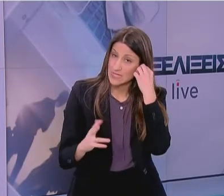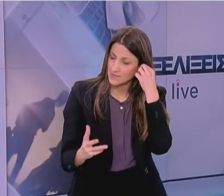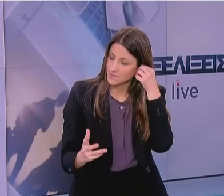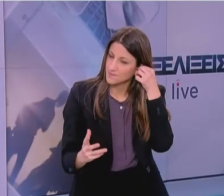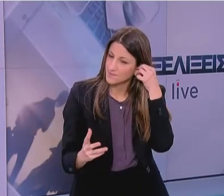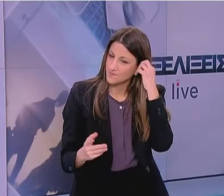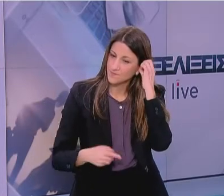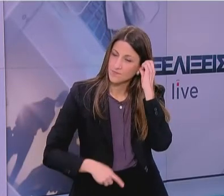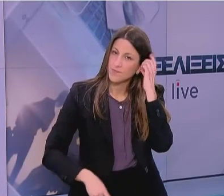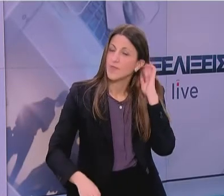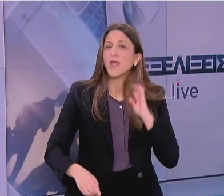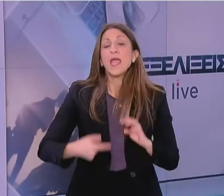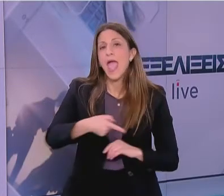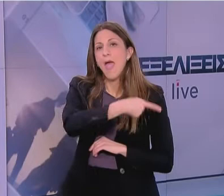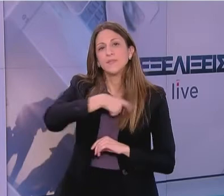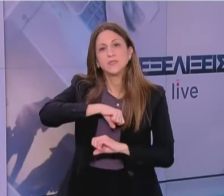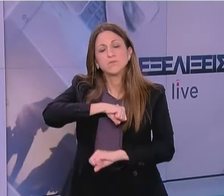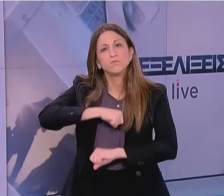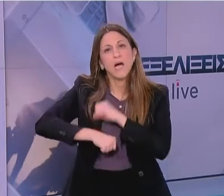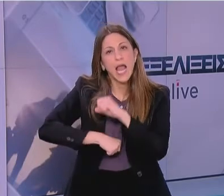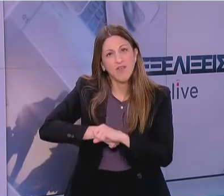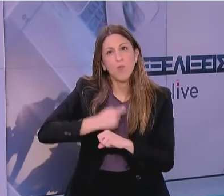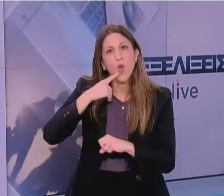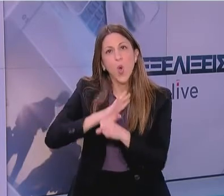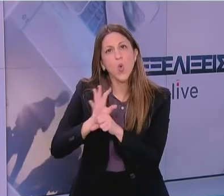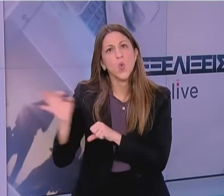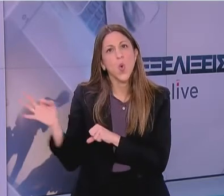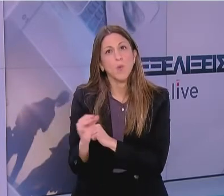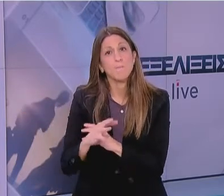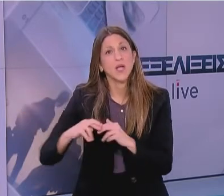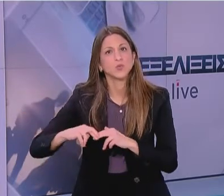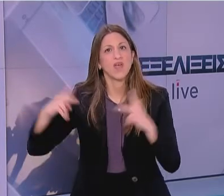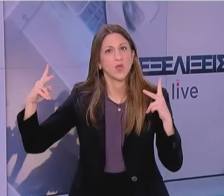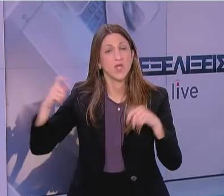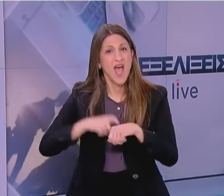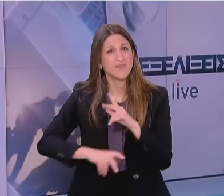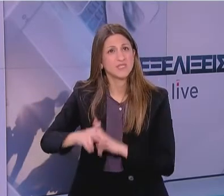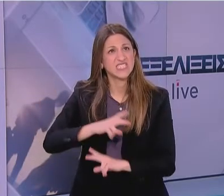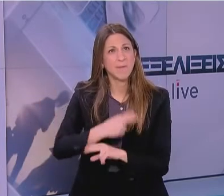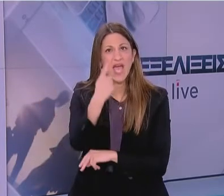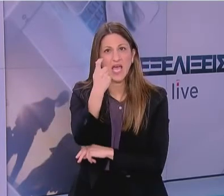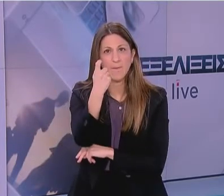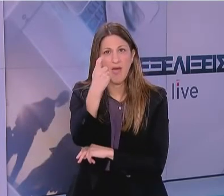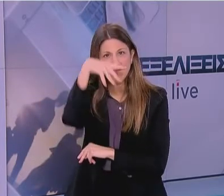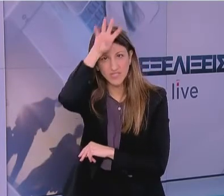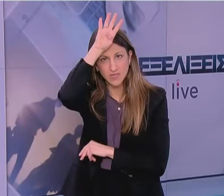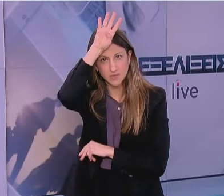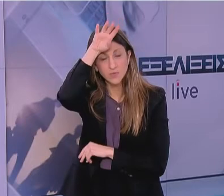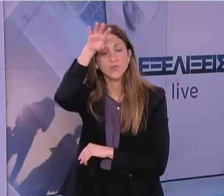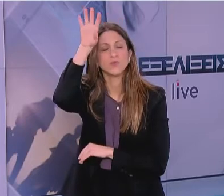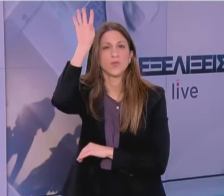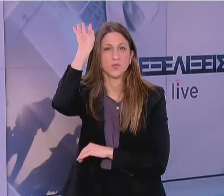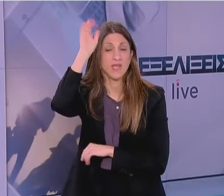ότι στη μάχη αυτή που δίνουμε ενάντια στον κορονοϊό δεν τίθεται θέμα χρημάτων, ούτε μέγιστο